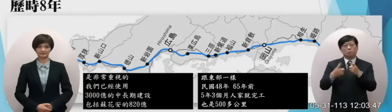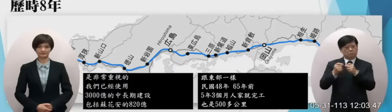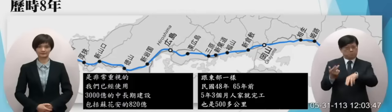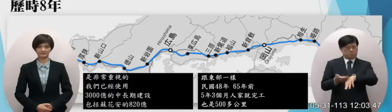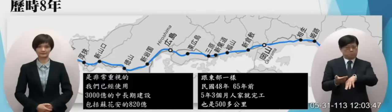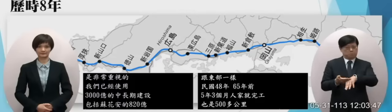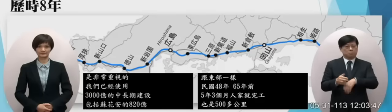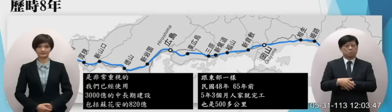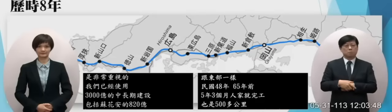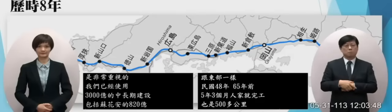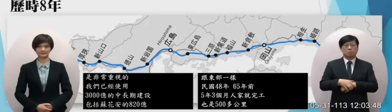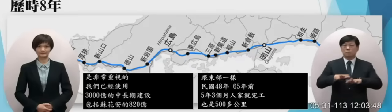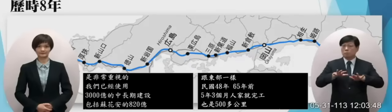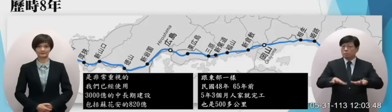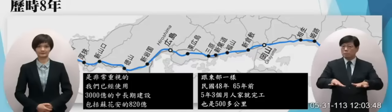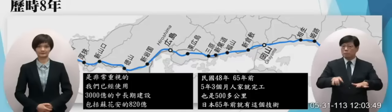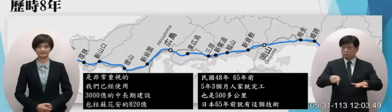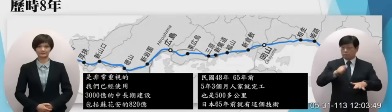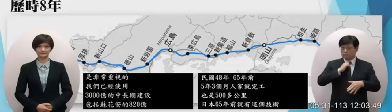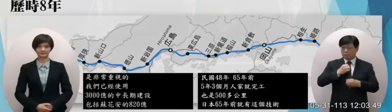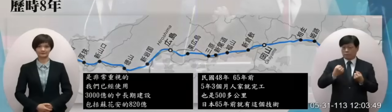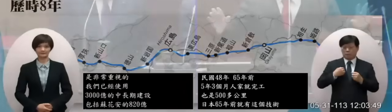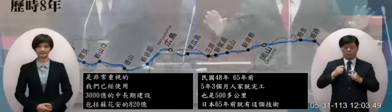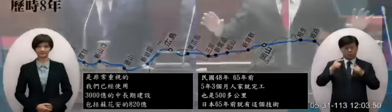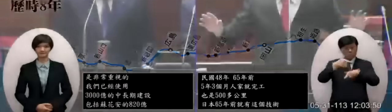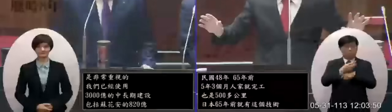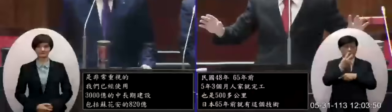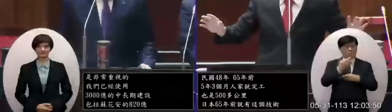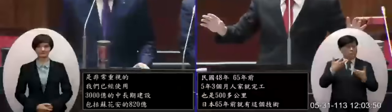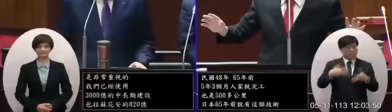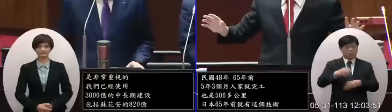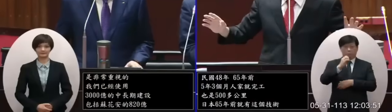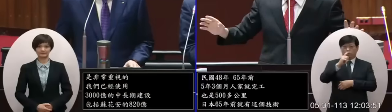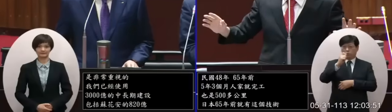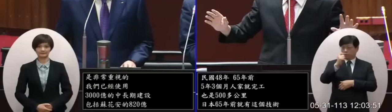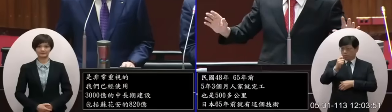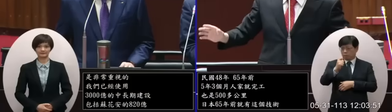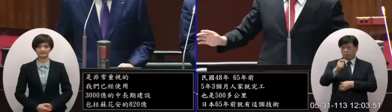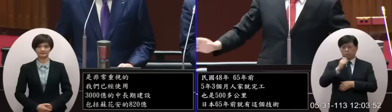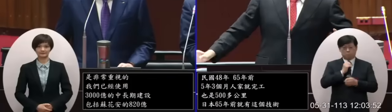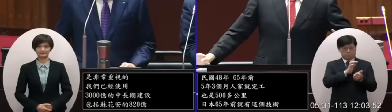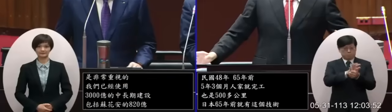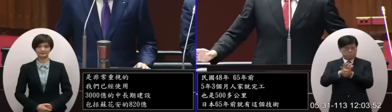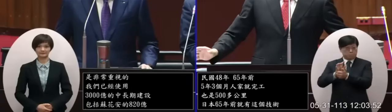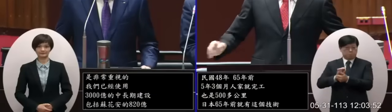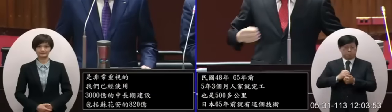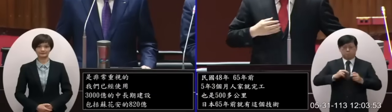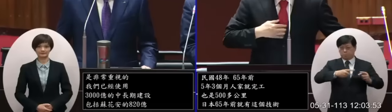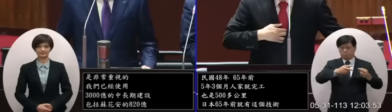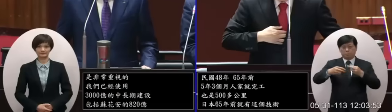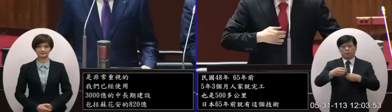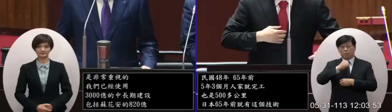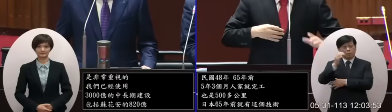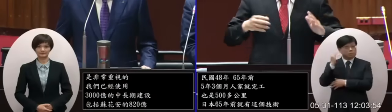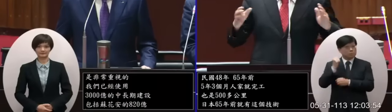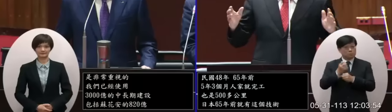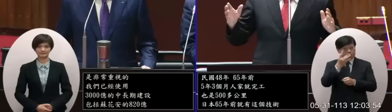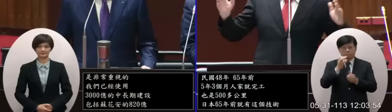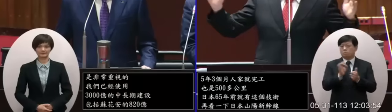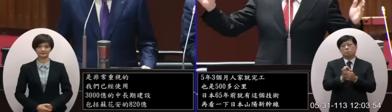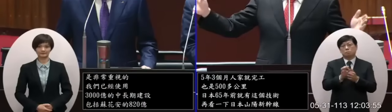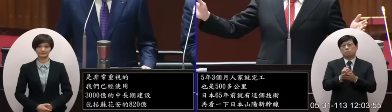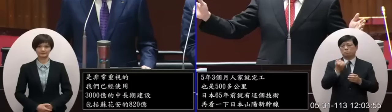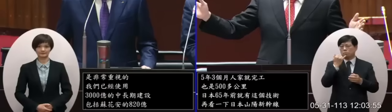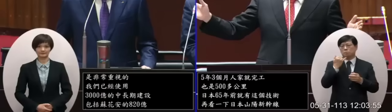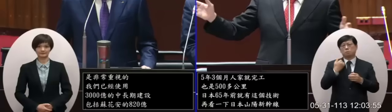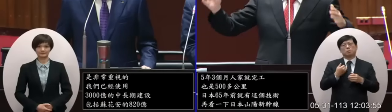的技术。日本现在在整个东南亚做了很多的 ODA 援助的建设，台湾政府做不到没有关系，